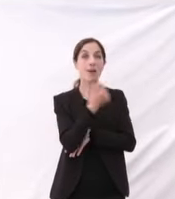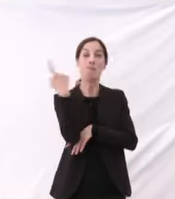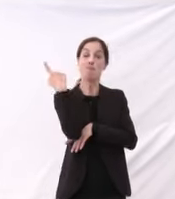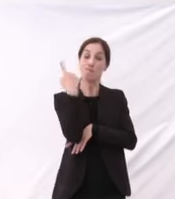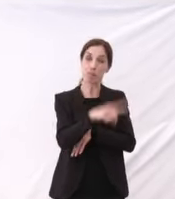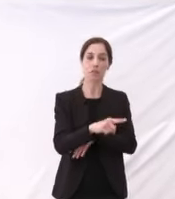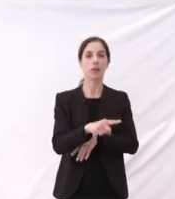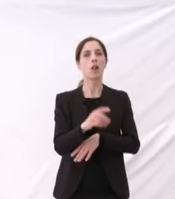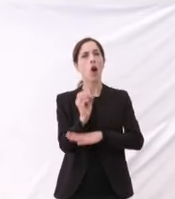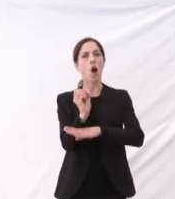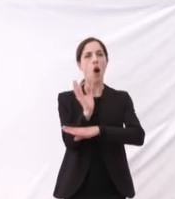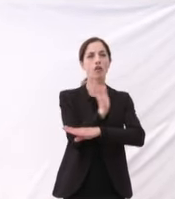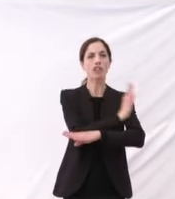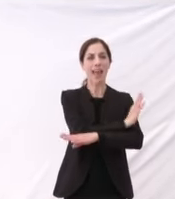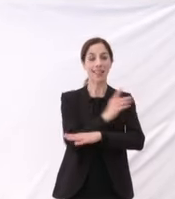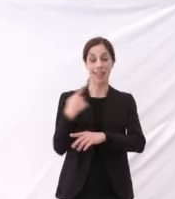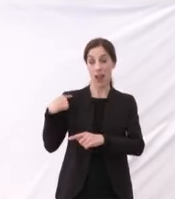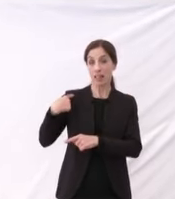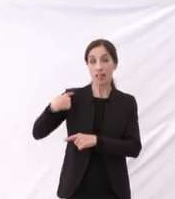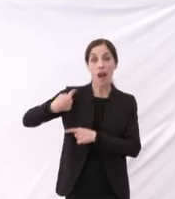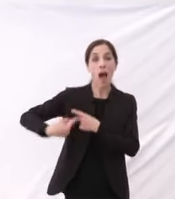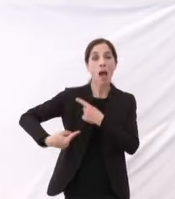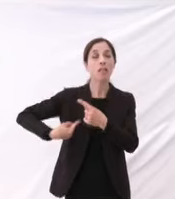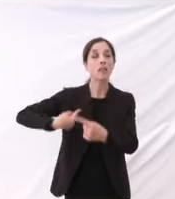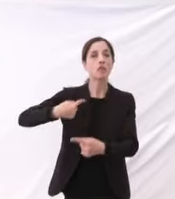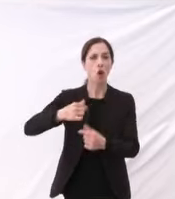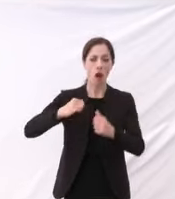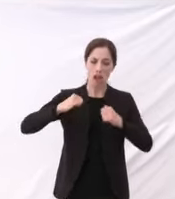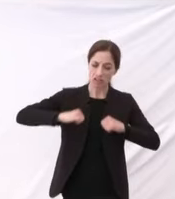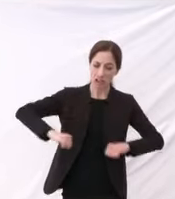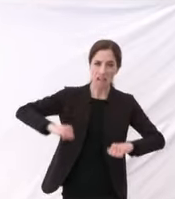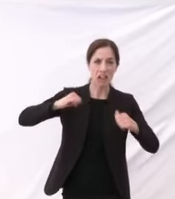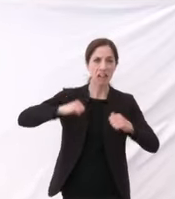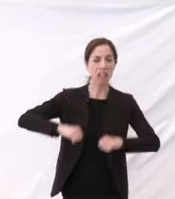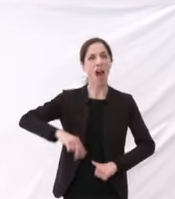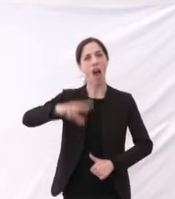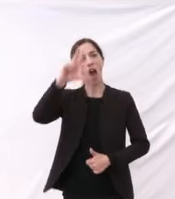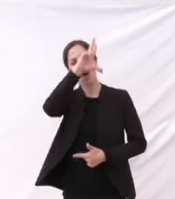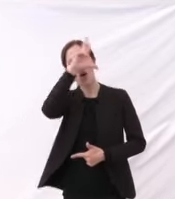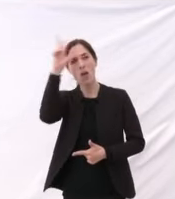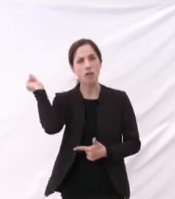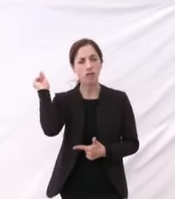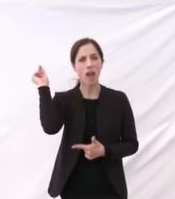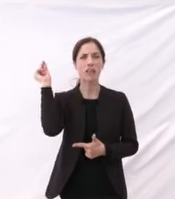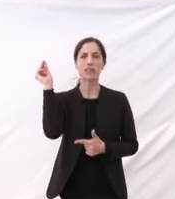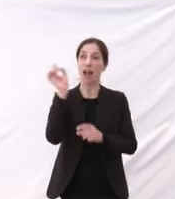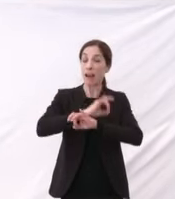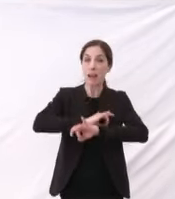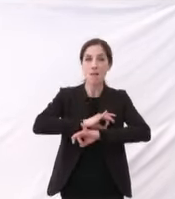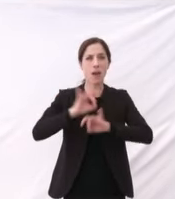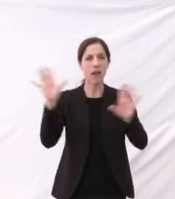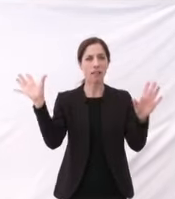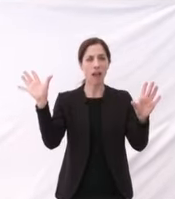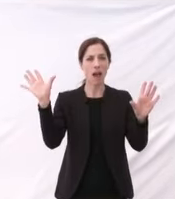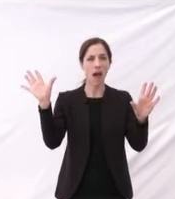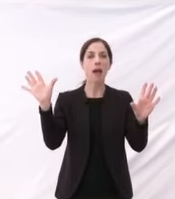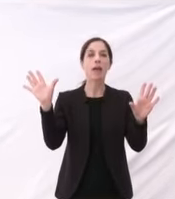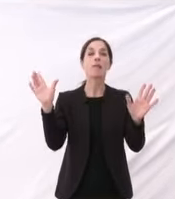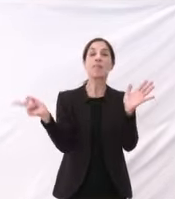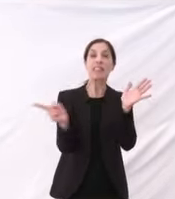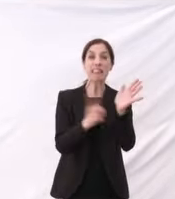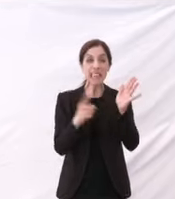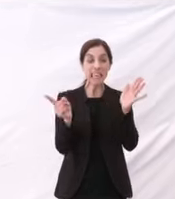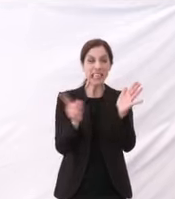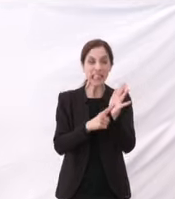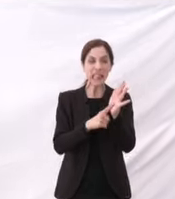che ha tradito la sua tradizione di civiltà, di conoscenza, di libertà e di